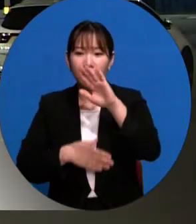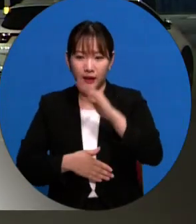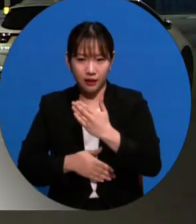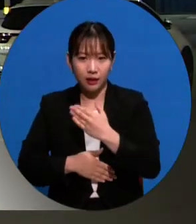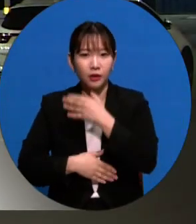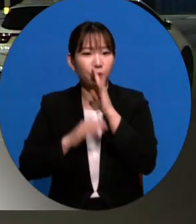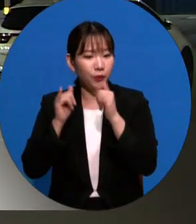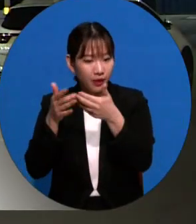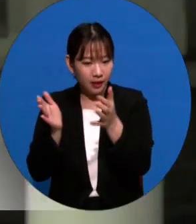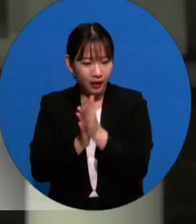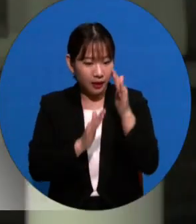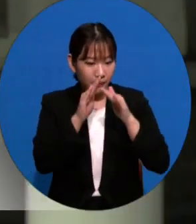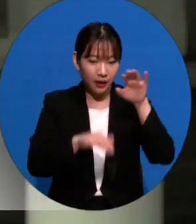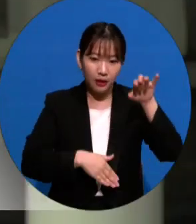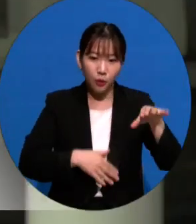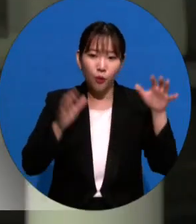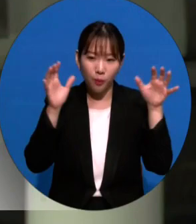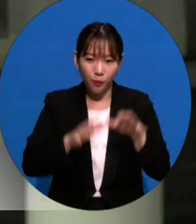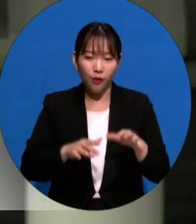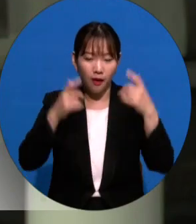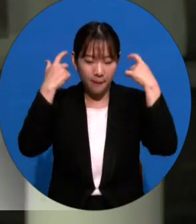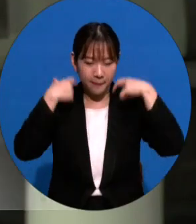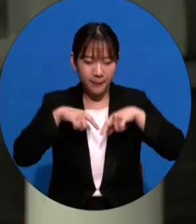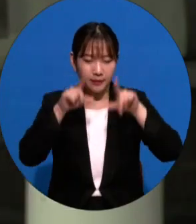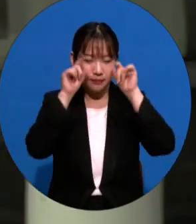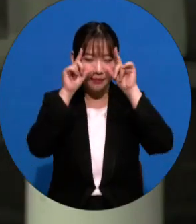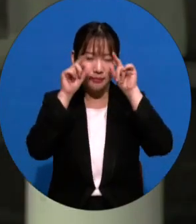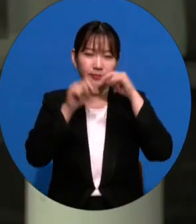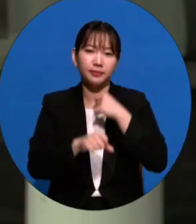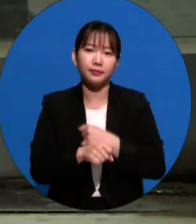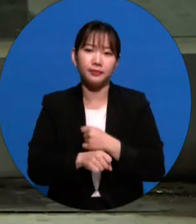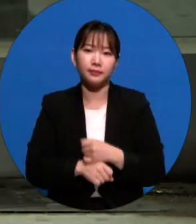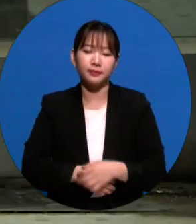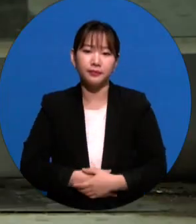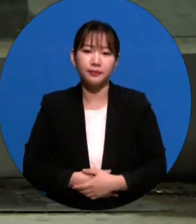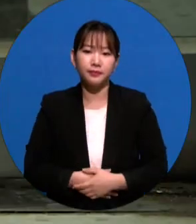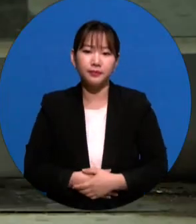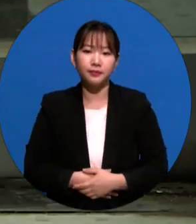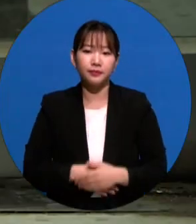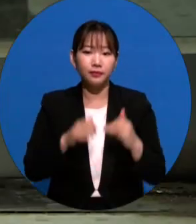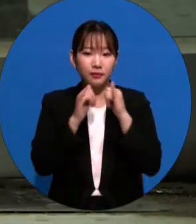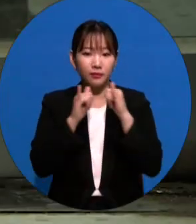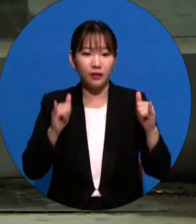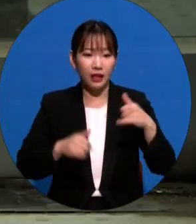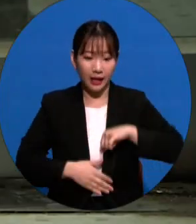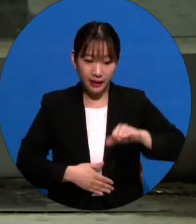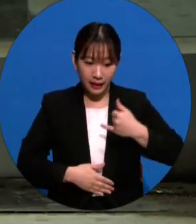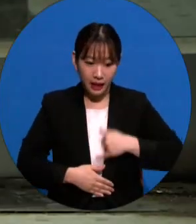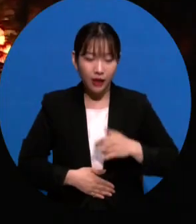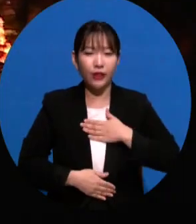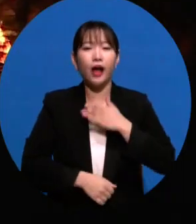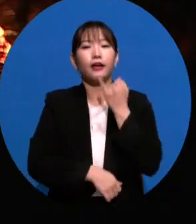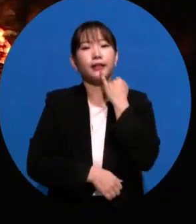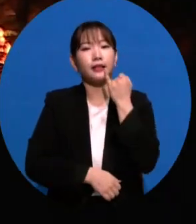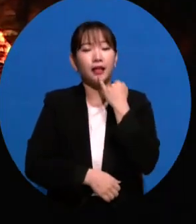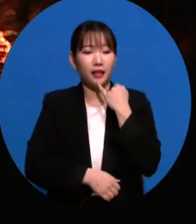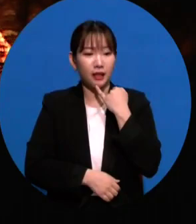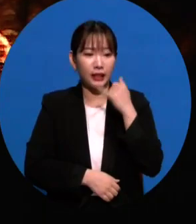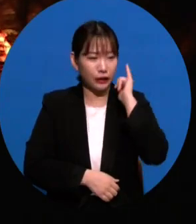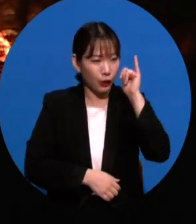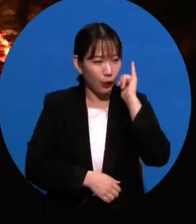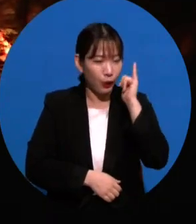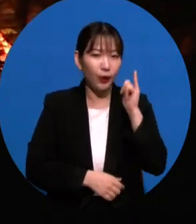경로당에서 그리고 마을회관에서 뜬눈으로 밤을 지새웠습니다. 주민들은 자식들에게 무사하다는 안부를